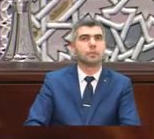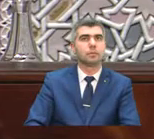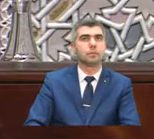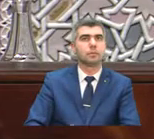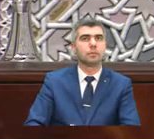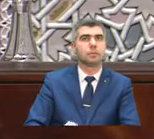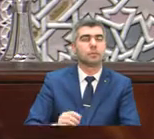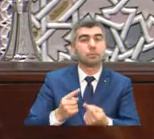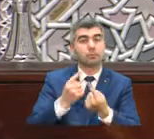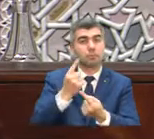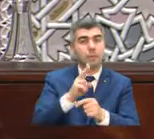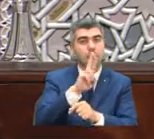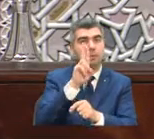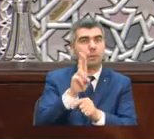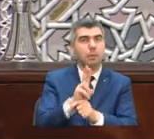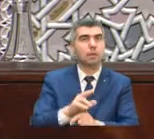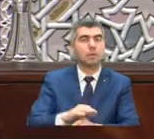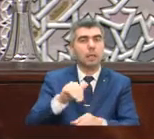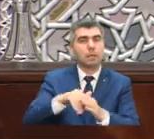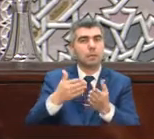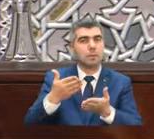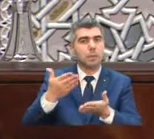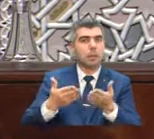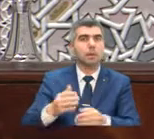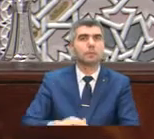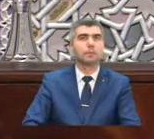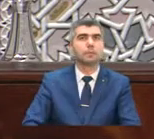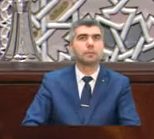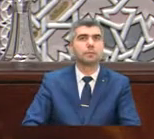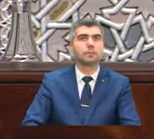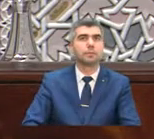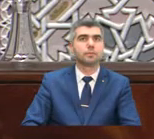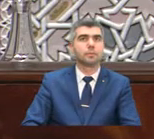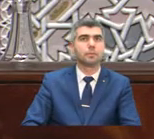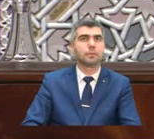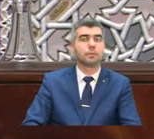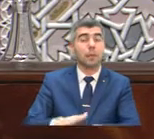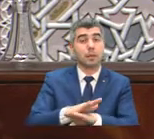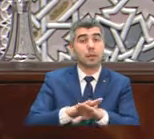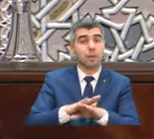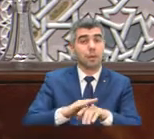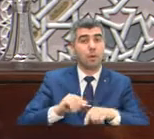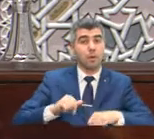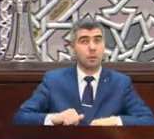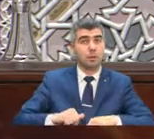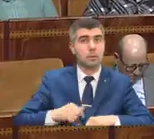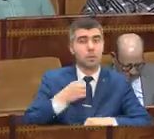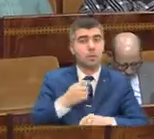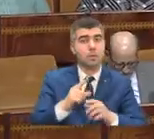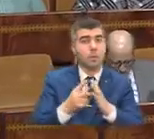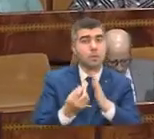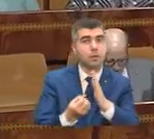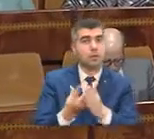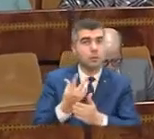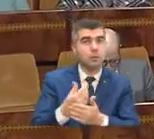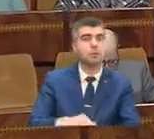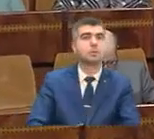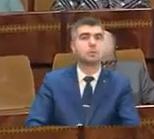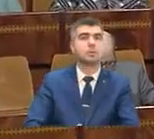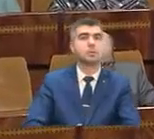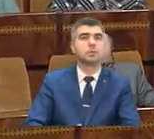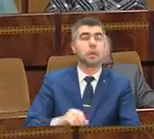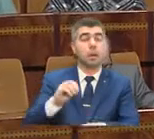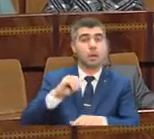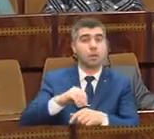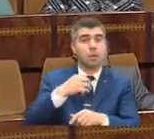السيد نائب الفريق الاستقلالي تفضل. اسمح لي سيد الوزير، رجعت من جديد في موضوع الاستثمار. أوجه